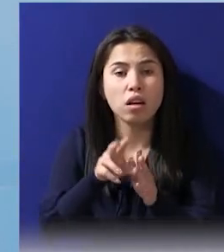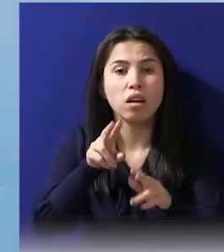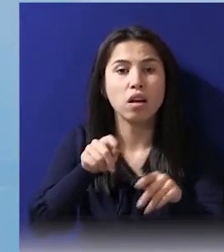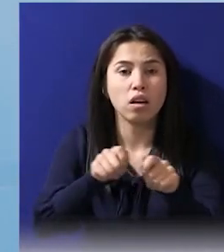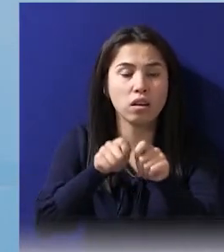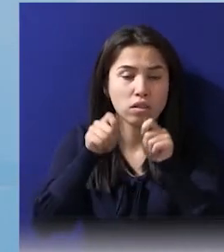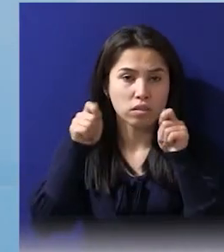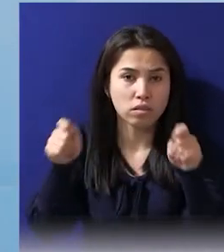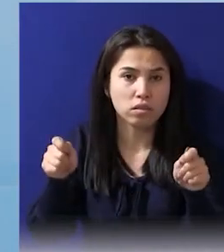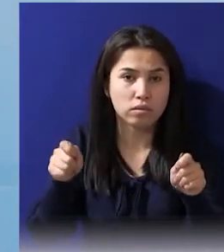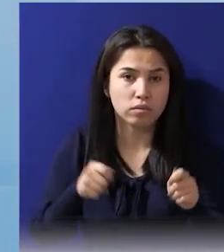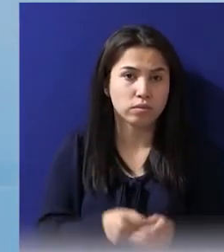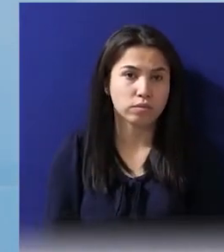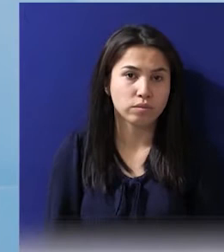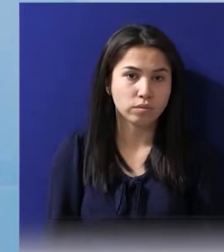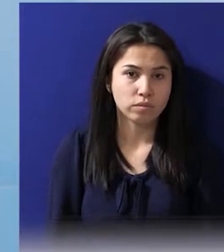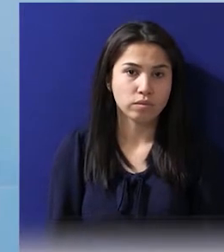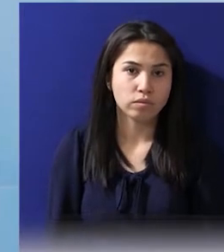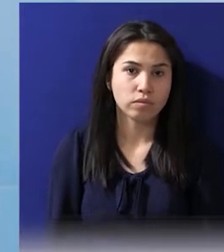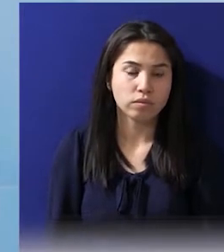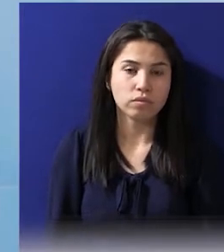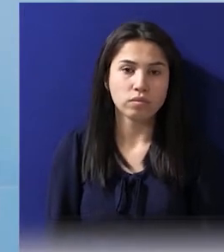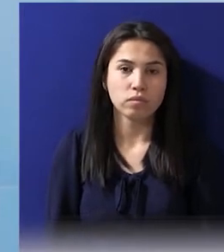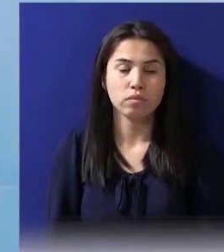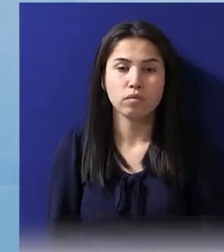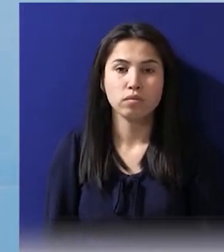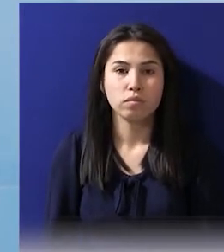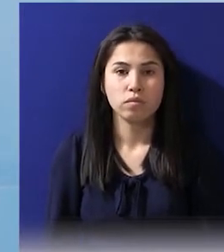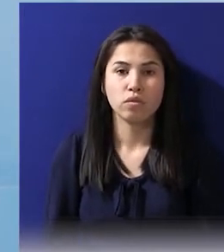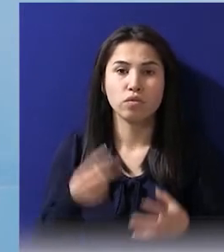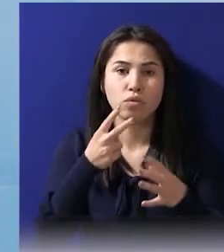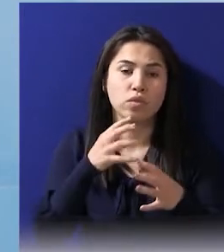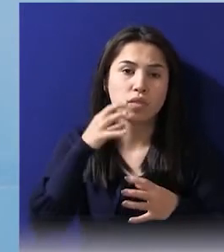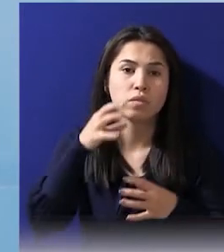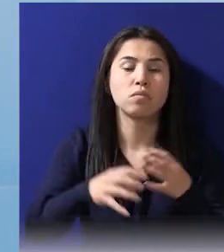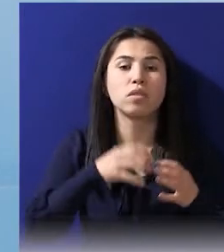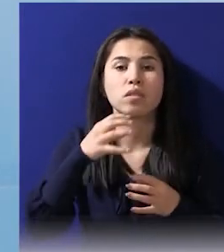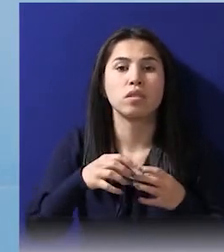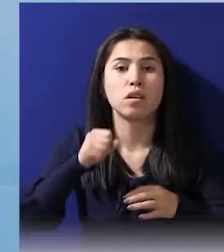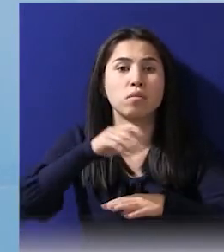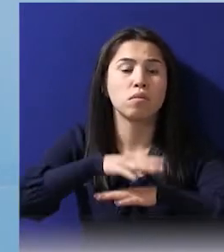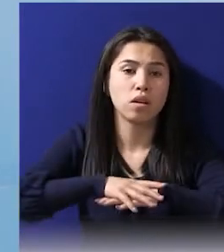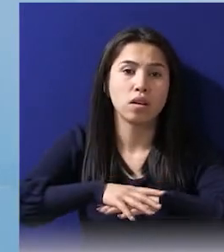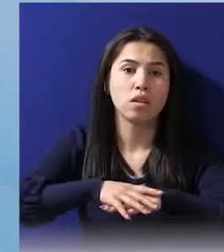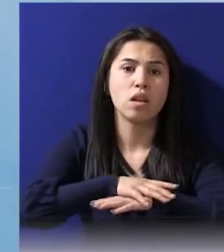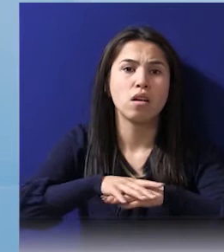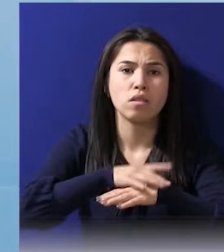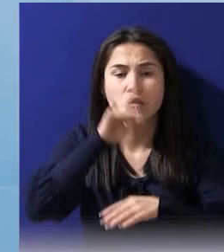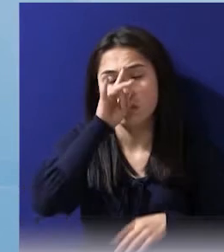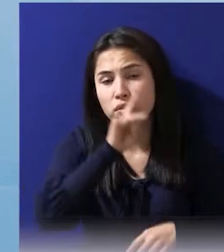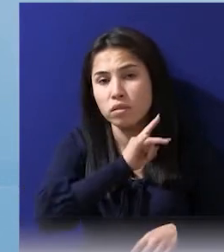шаңғы базасына барып, бөгел жолдармен тауға шығып, шаңғылармен түсіп, өздерінің қызықты демалыстарын